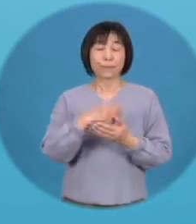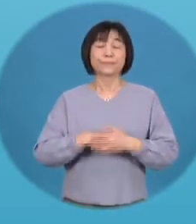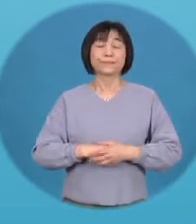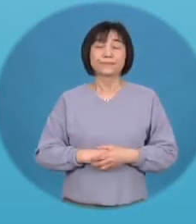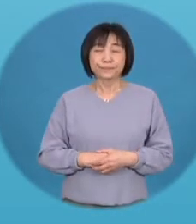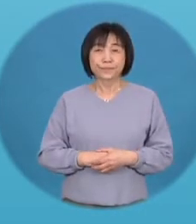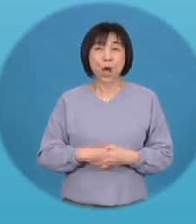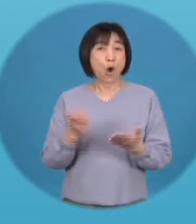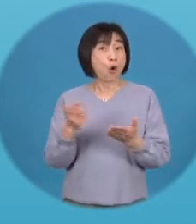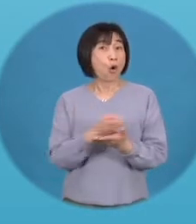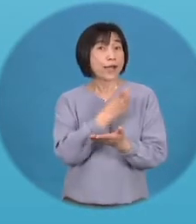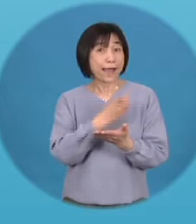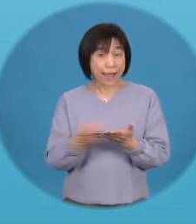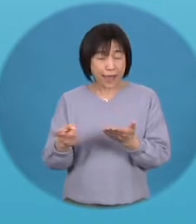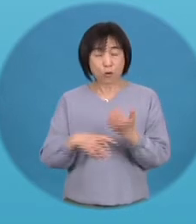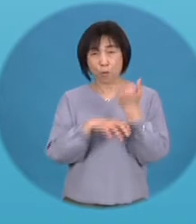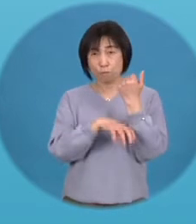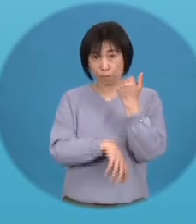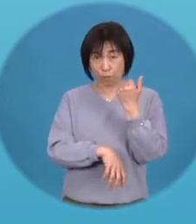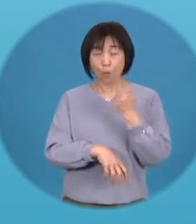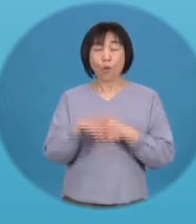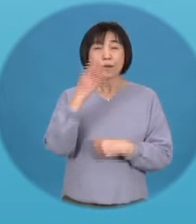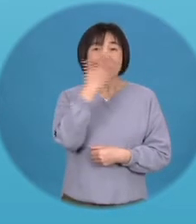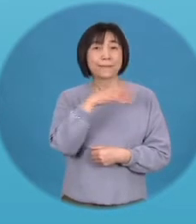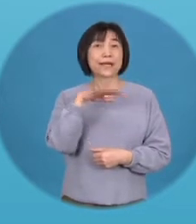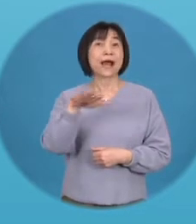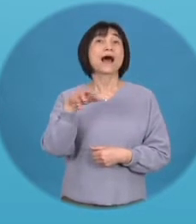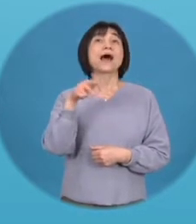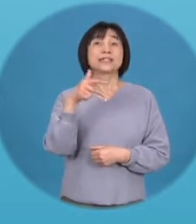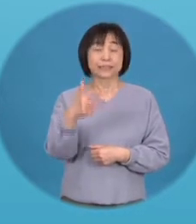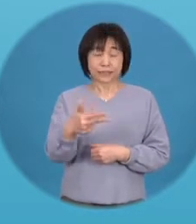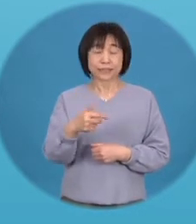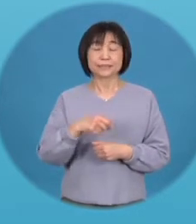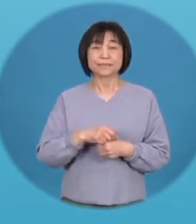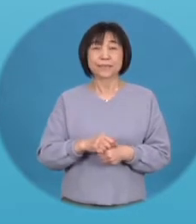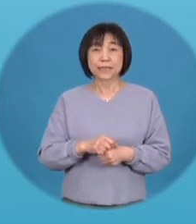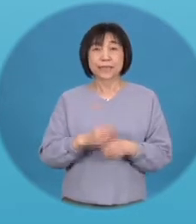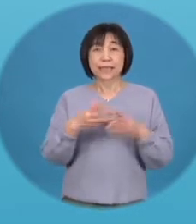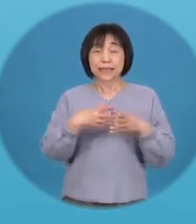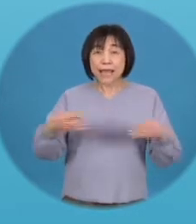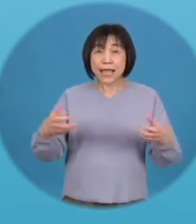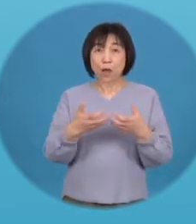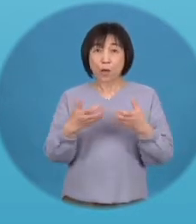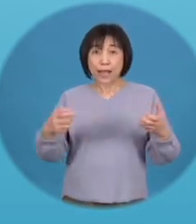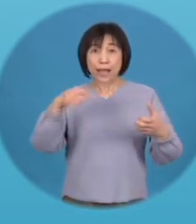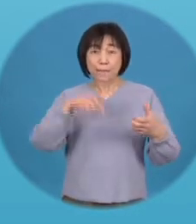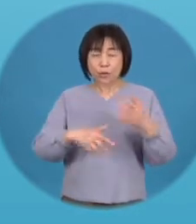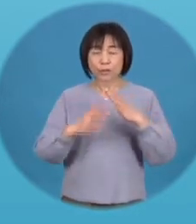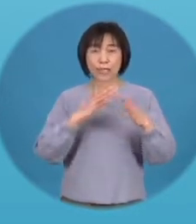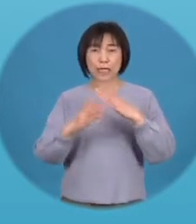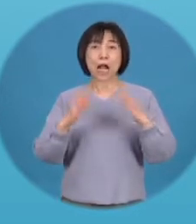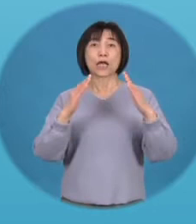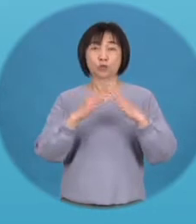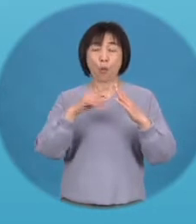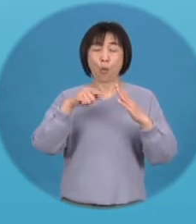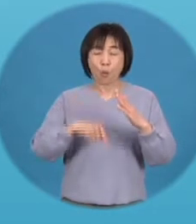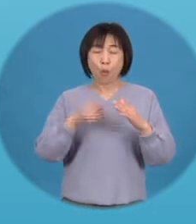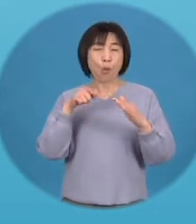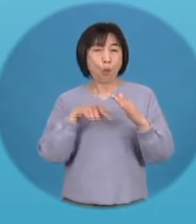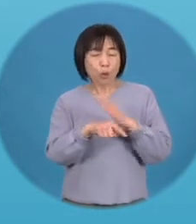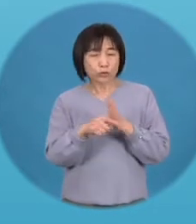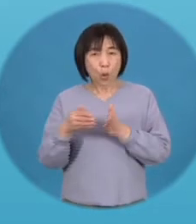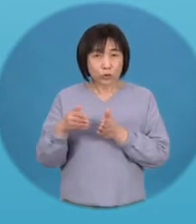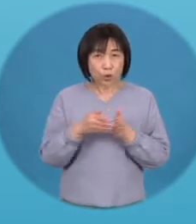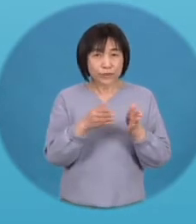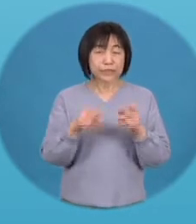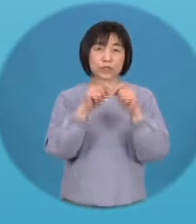その後、ホッケーの聖地各務原市、天下分け目の地関ヶ原町、奥の細道結び